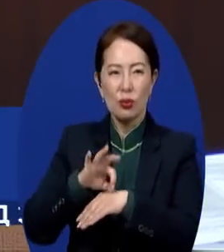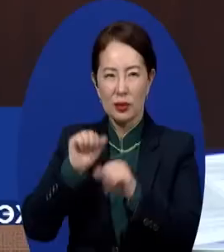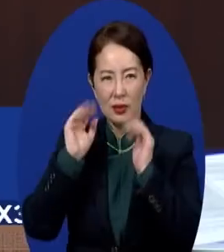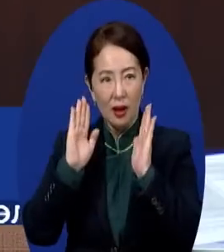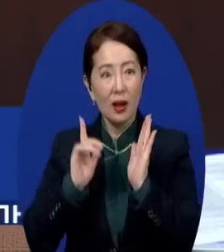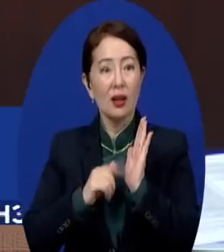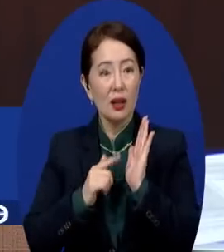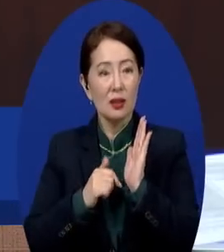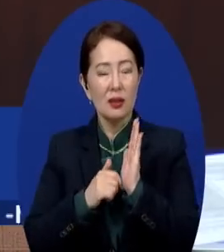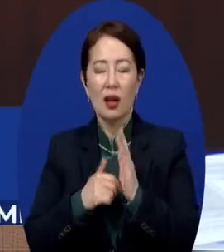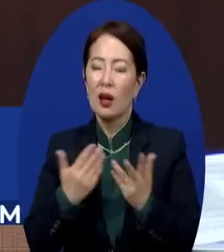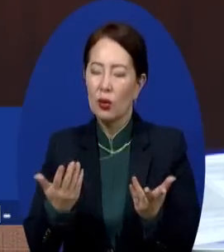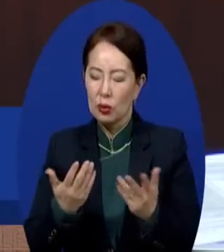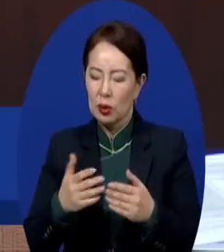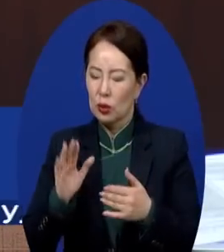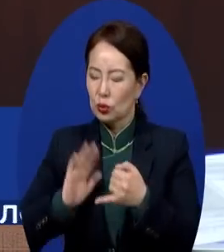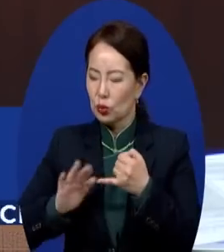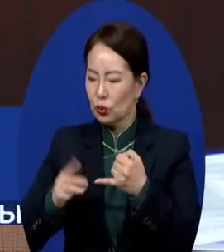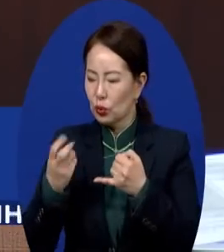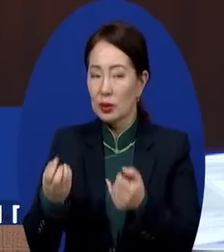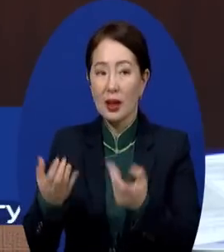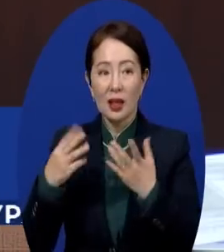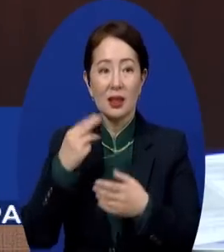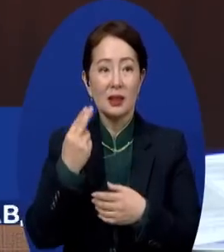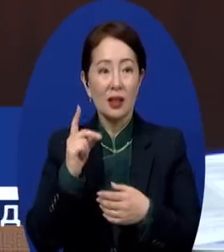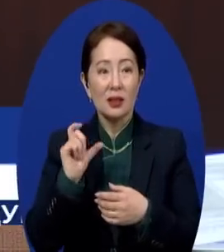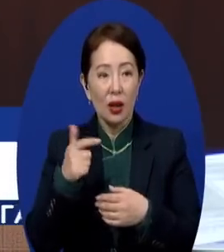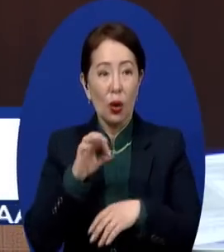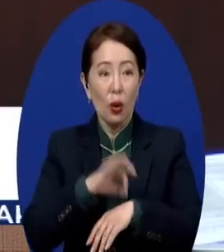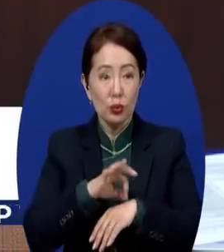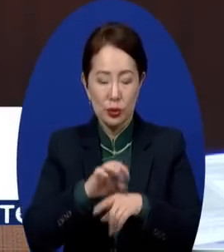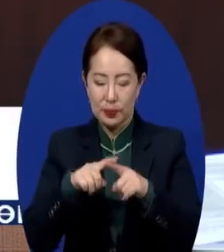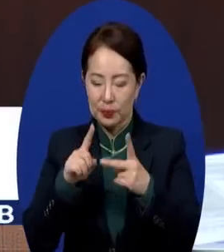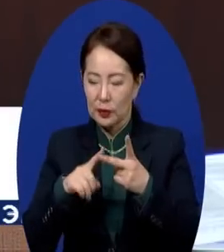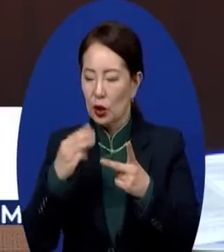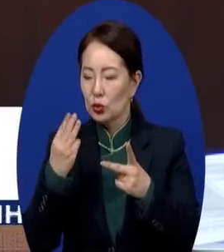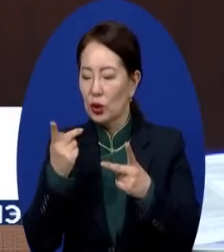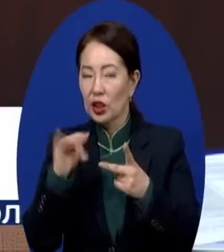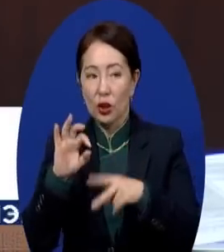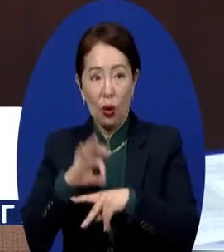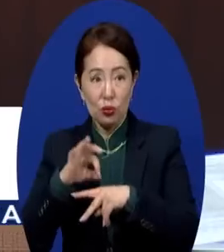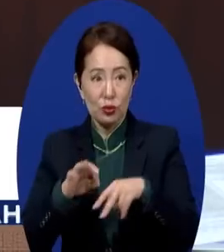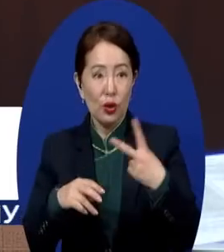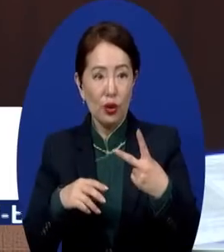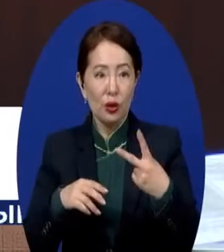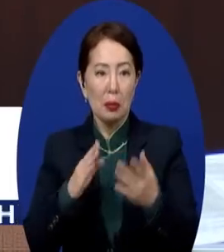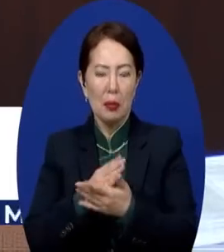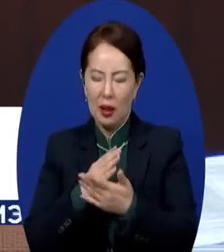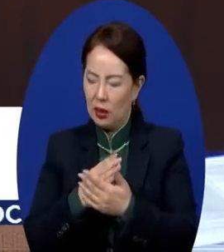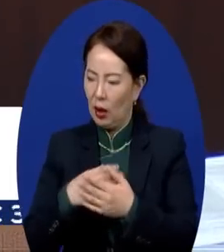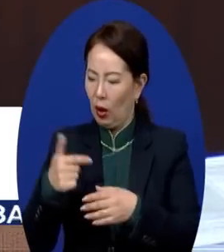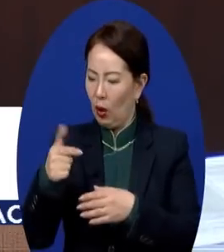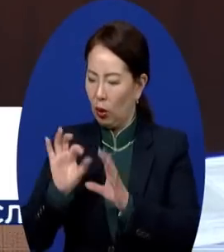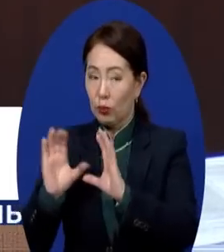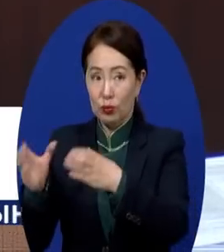хэрэгтэй. Ялангуяа энэ сүүлийн үед гараад байгаа цэцэг өвчин байна, шүлхий өвчин байна. Энэ голомттой бүсүүдээ